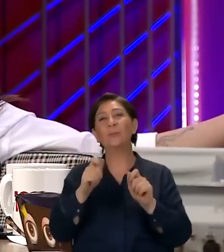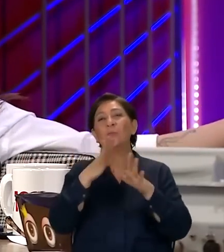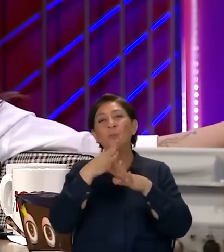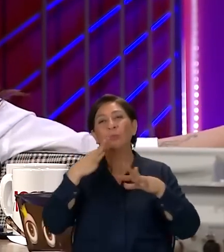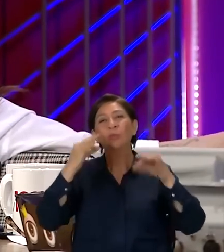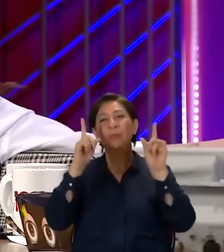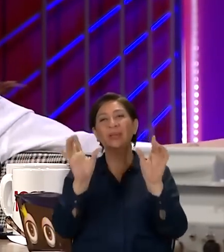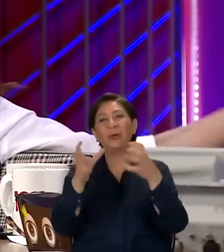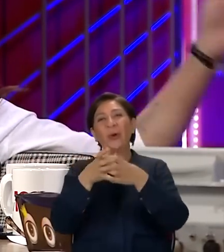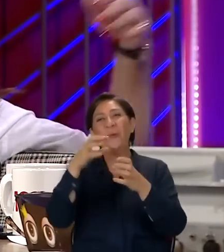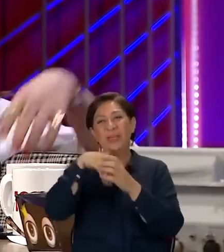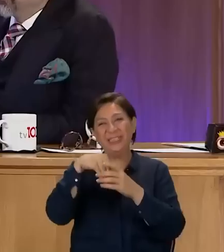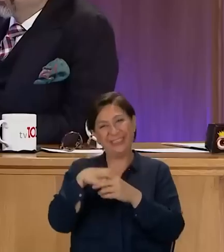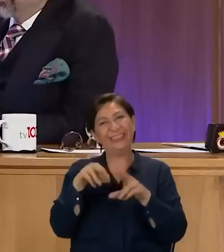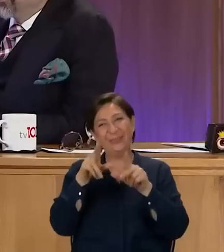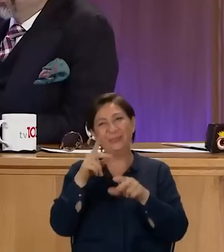bir grup için.